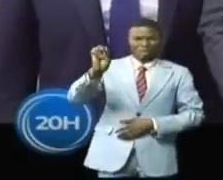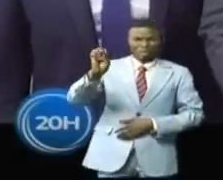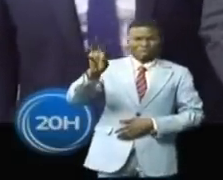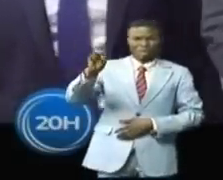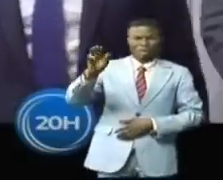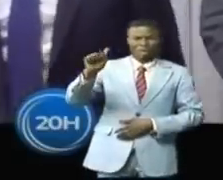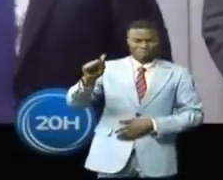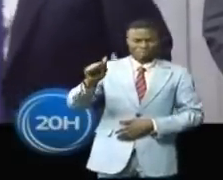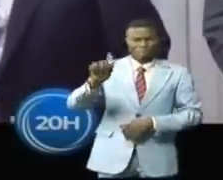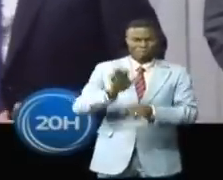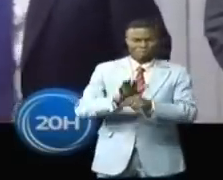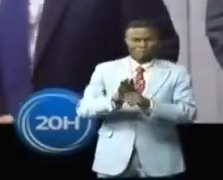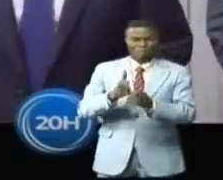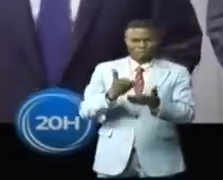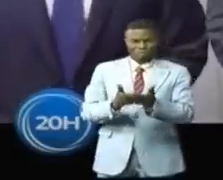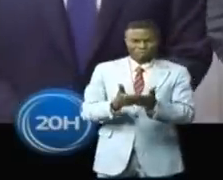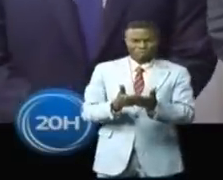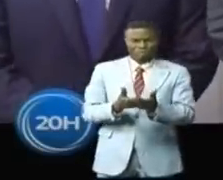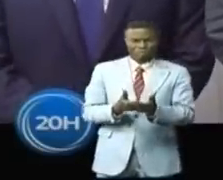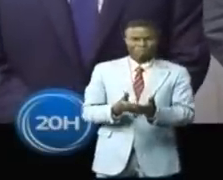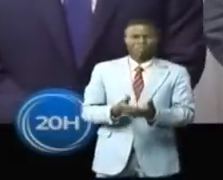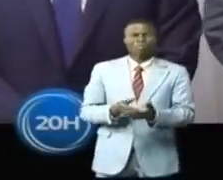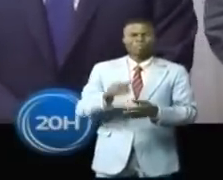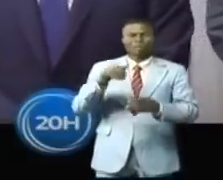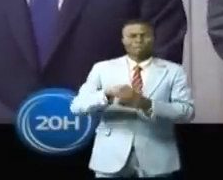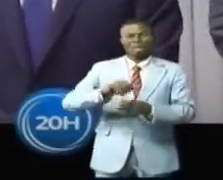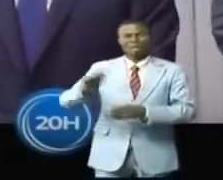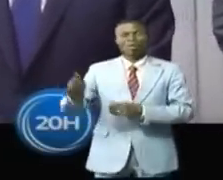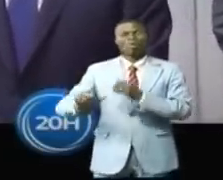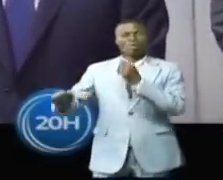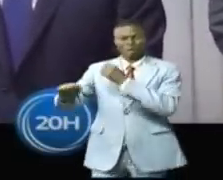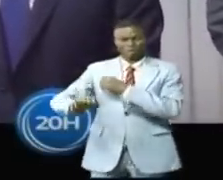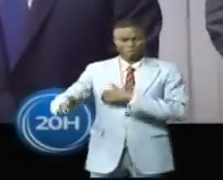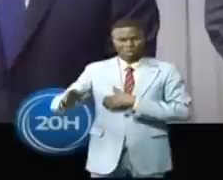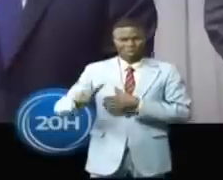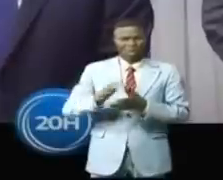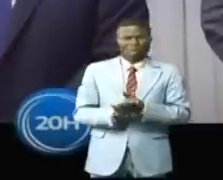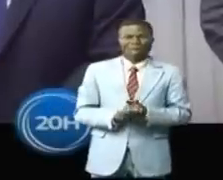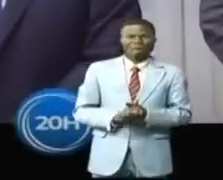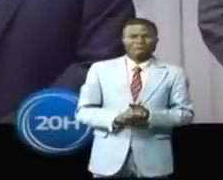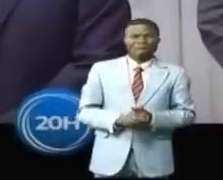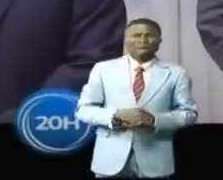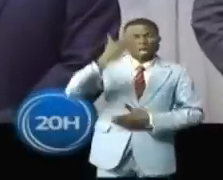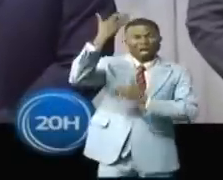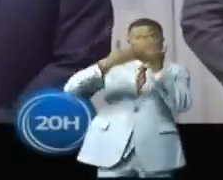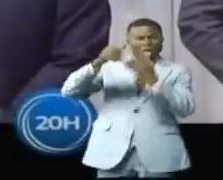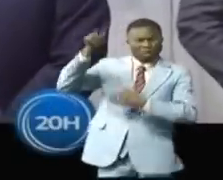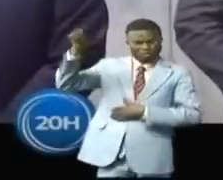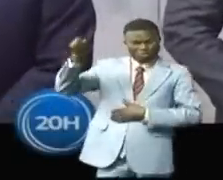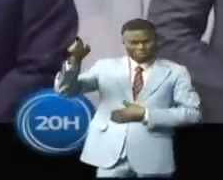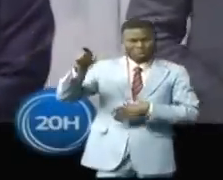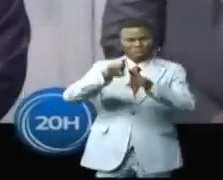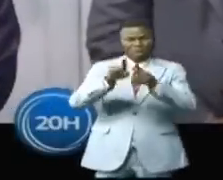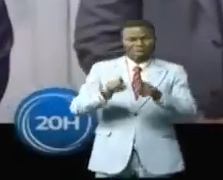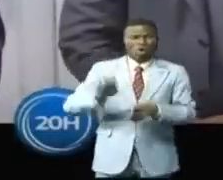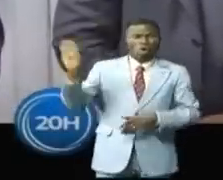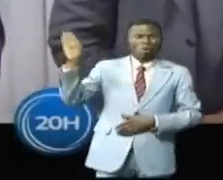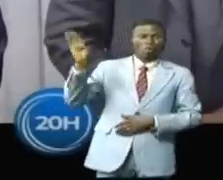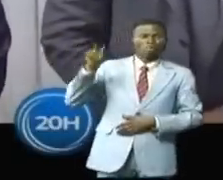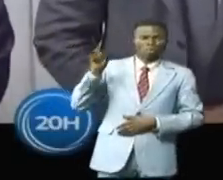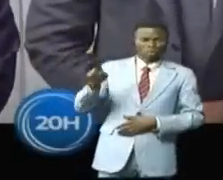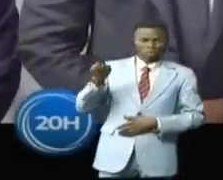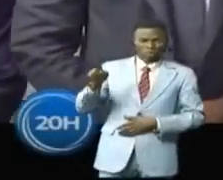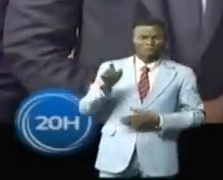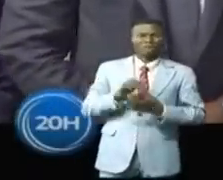avec 15 000 places de capacité et l'autre à Kigali, aréna de Kigali avec 10 000.